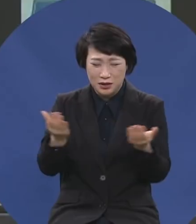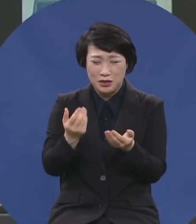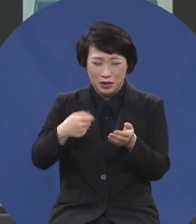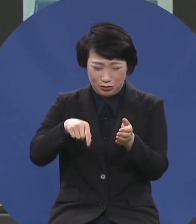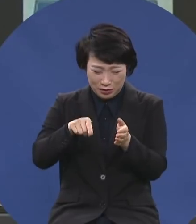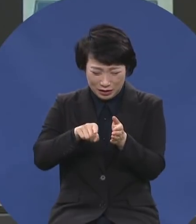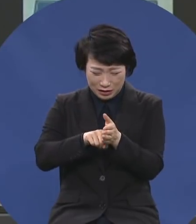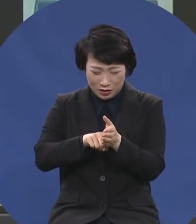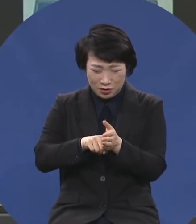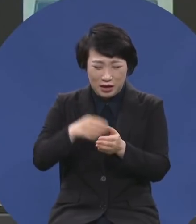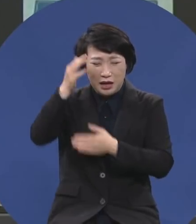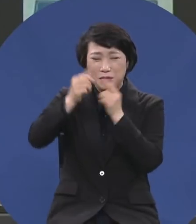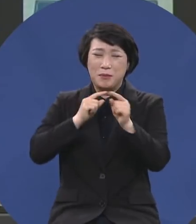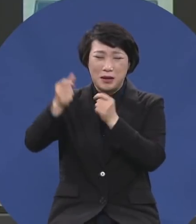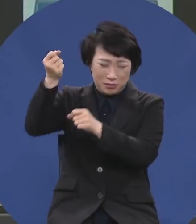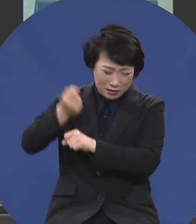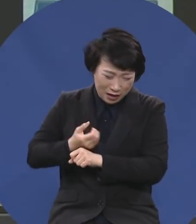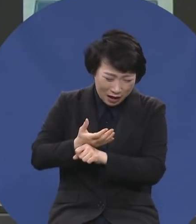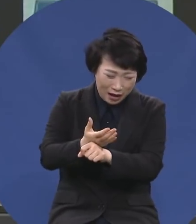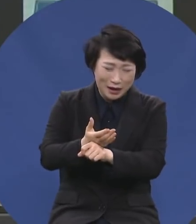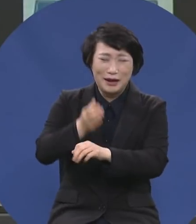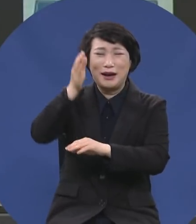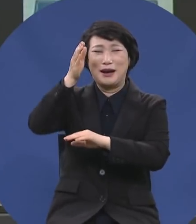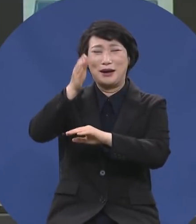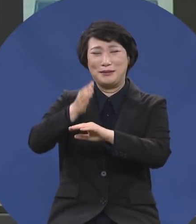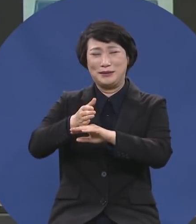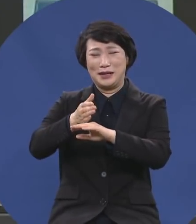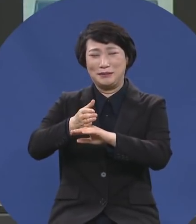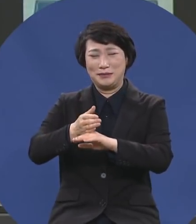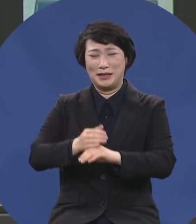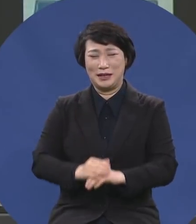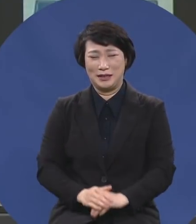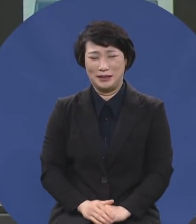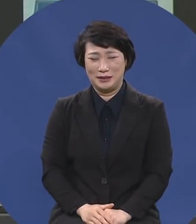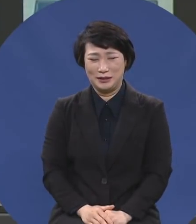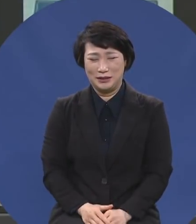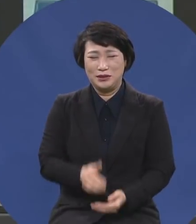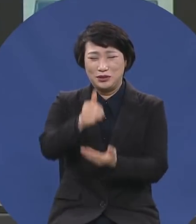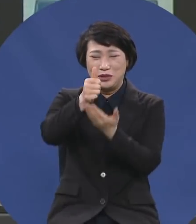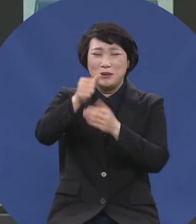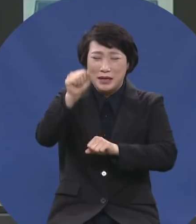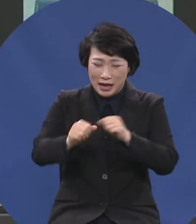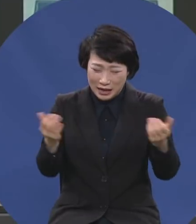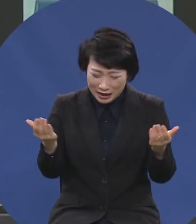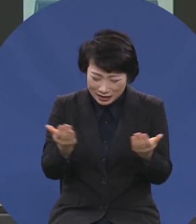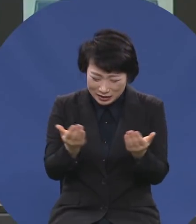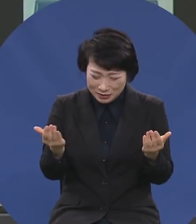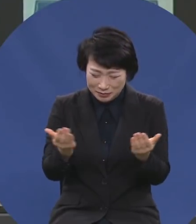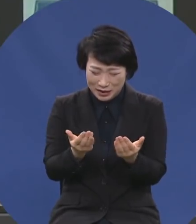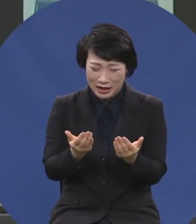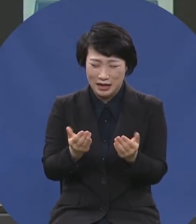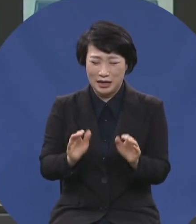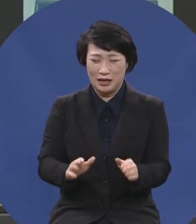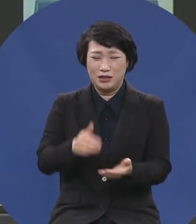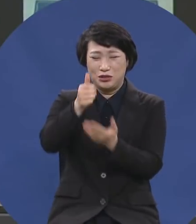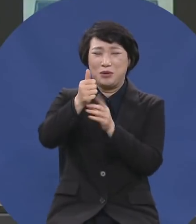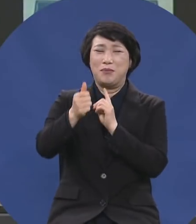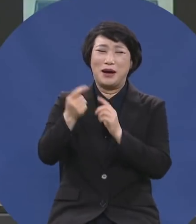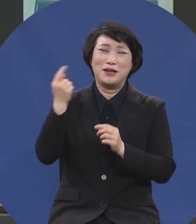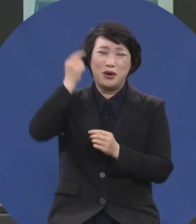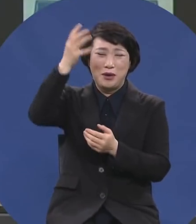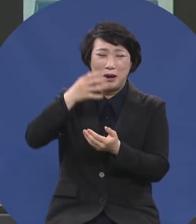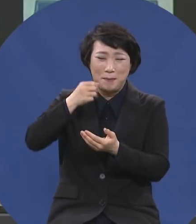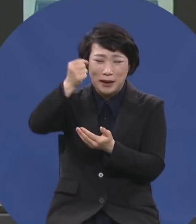위해서 말씀하시게 하심을 감사합니다. 주님이 하셨습니다. 주만